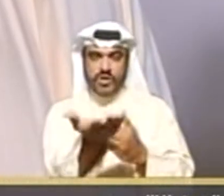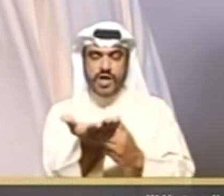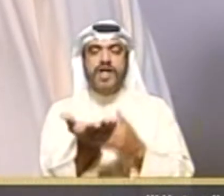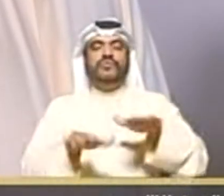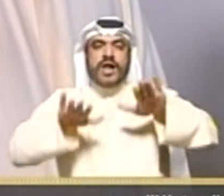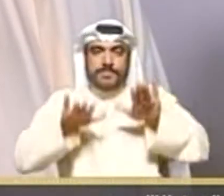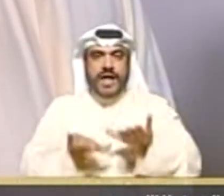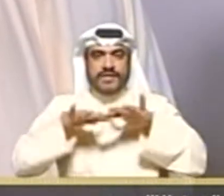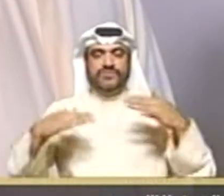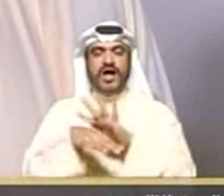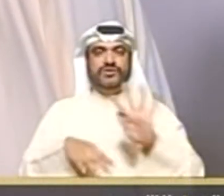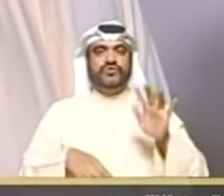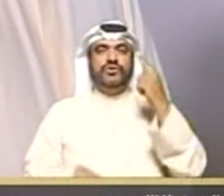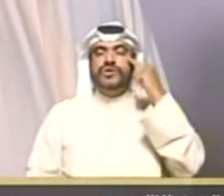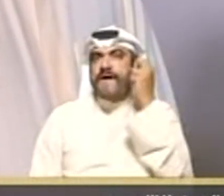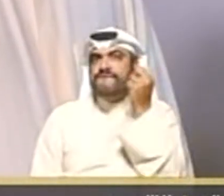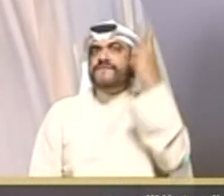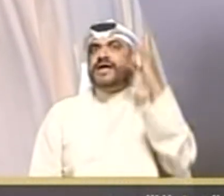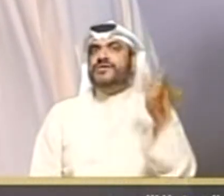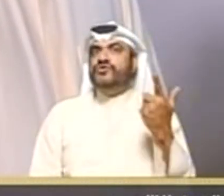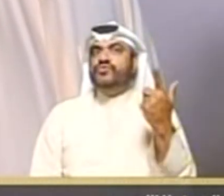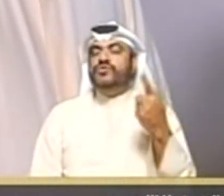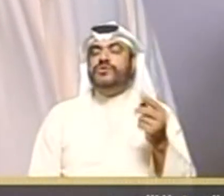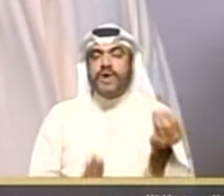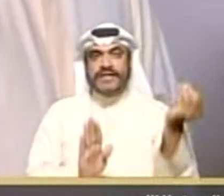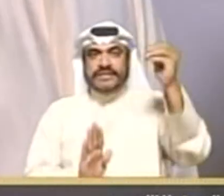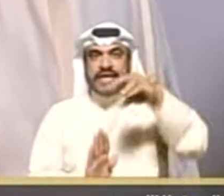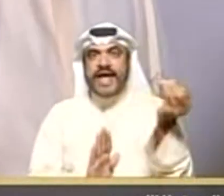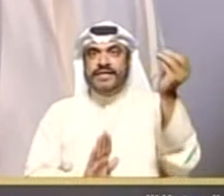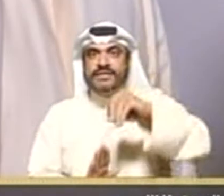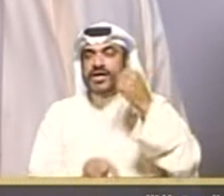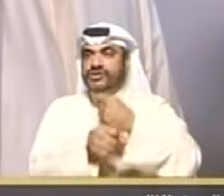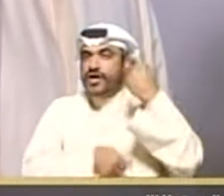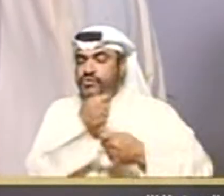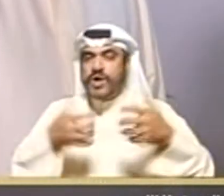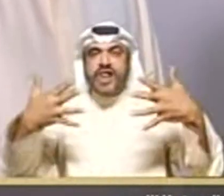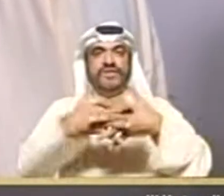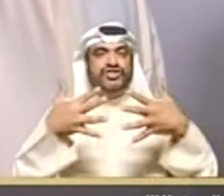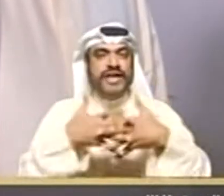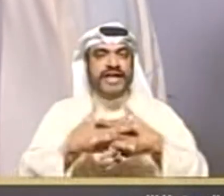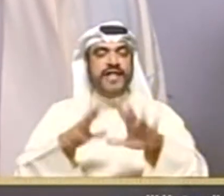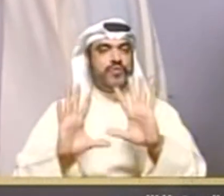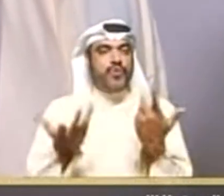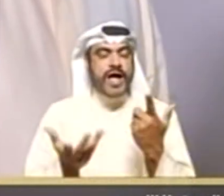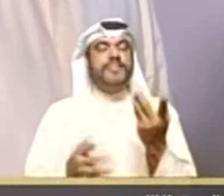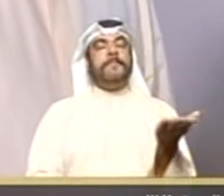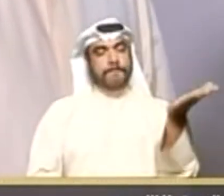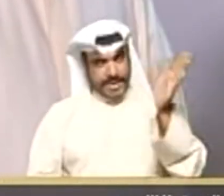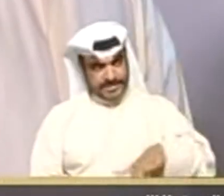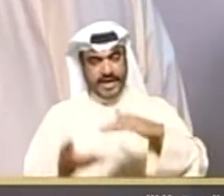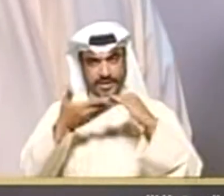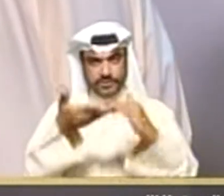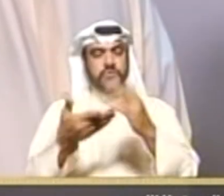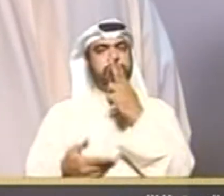الفكرة الرئيسية من إقرار هذا القانون هو المساهمة في تحسين بيئة الأعمال بشكل عام في الكويت، والمساهمة أيضا في